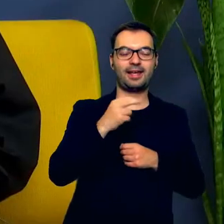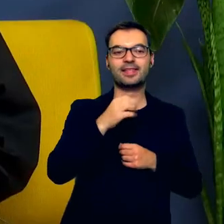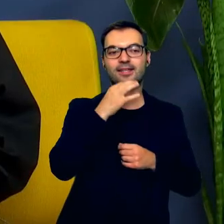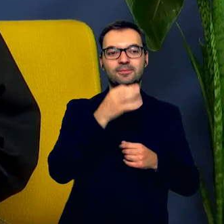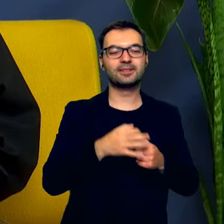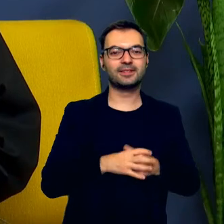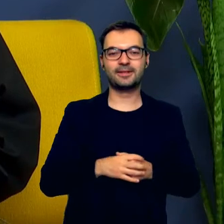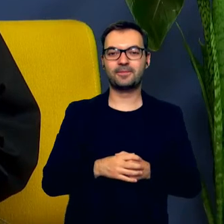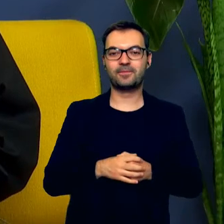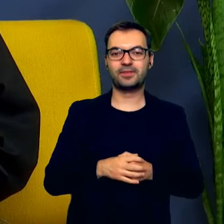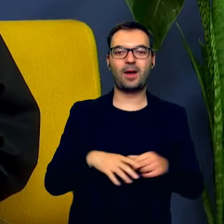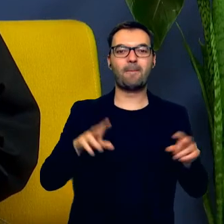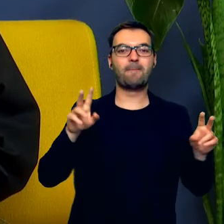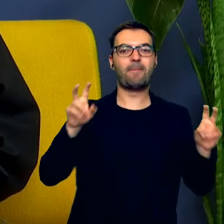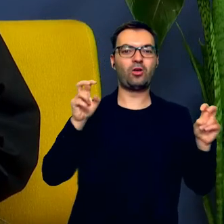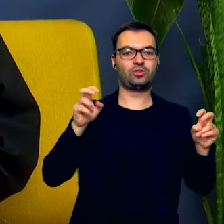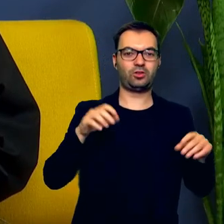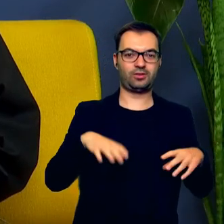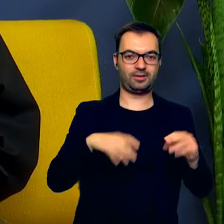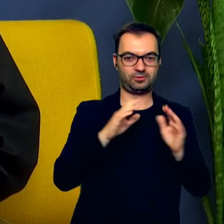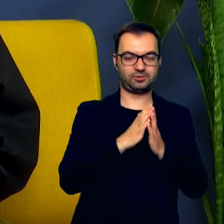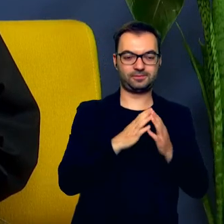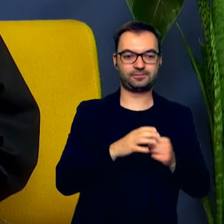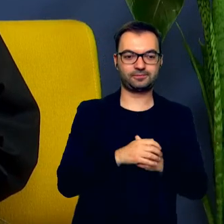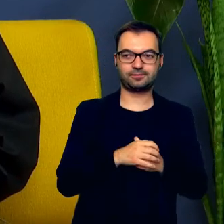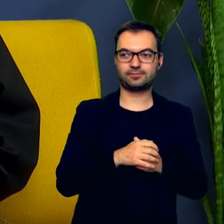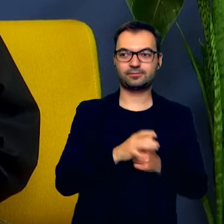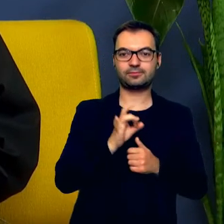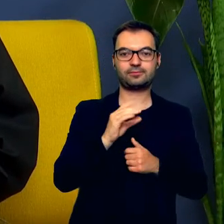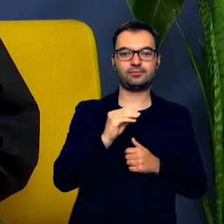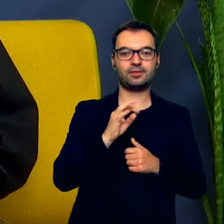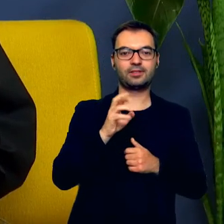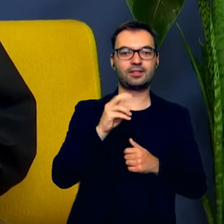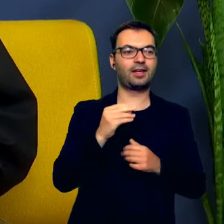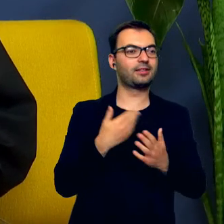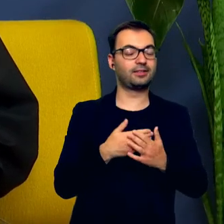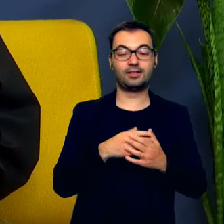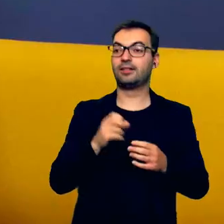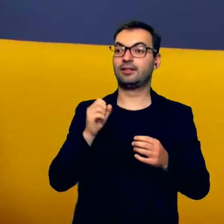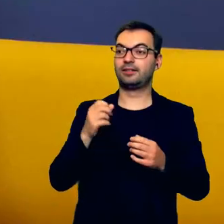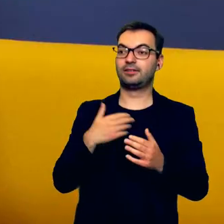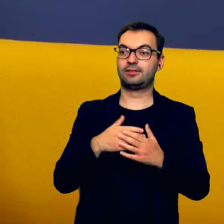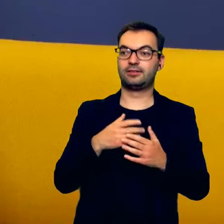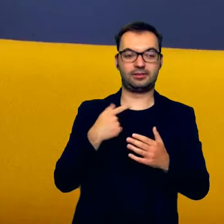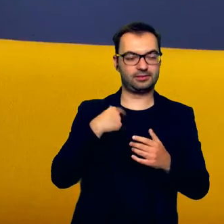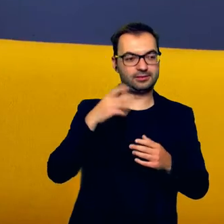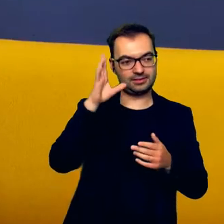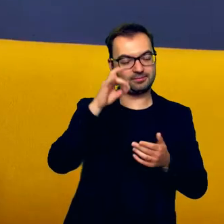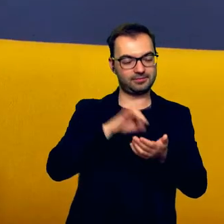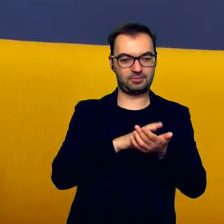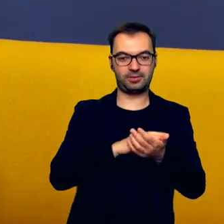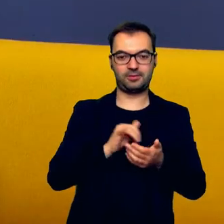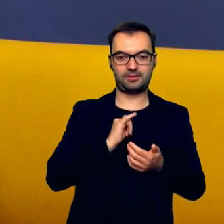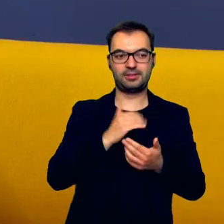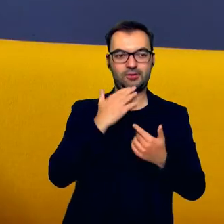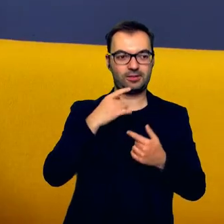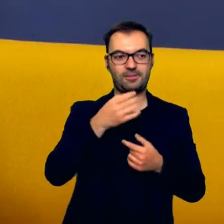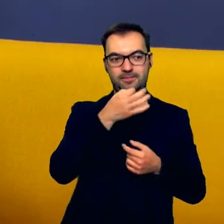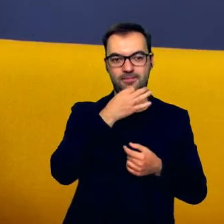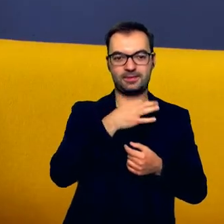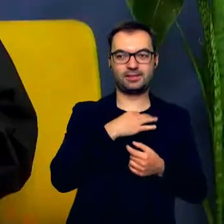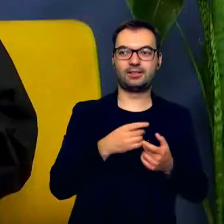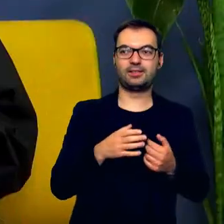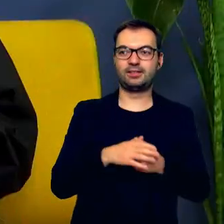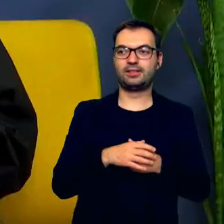o motto, które pojawia się w powieści. To cytat z Goethego. Dlaczego? Tak. Może przytoczymy, bo ja też sobie zanotowałam. Dziękuję pani Tatiano za to